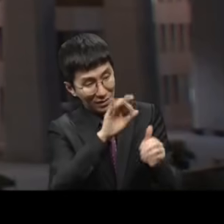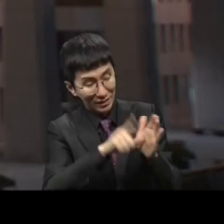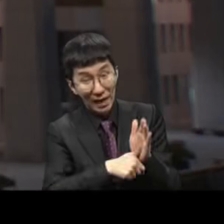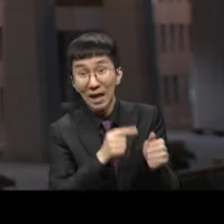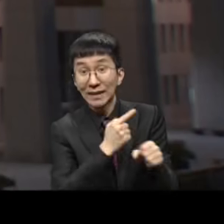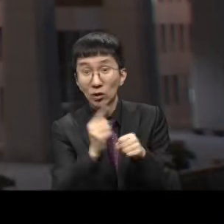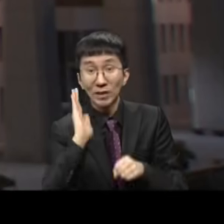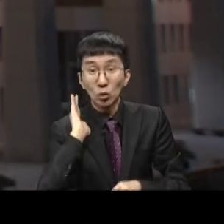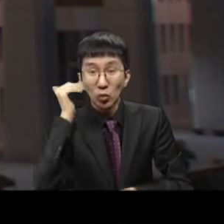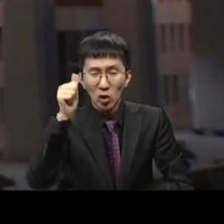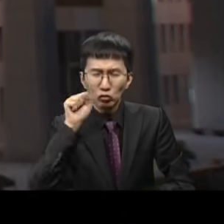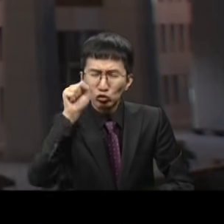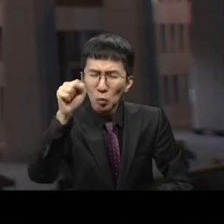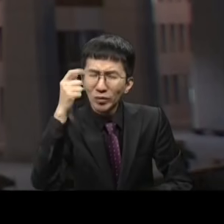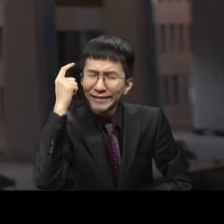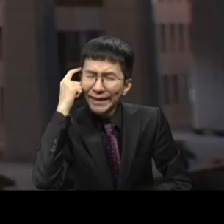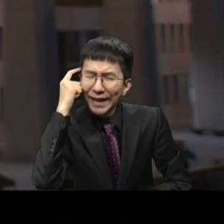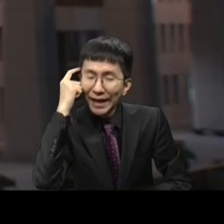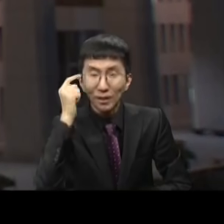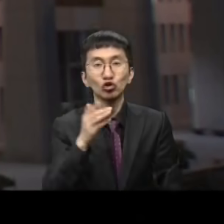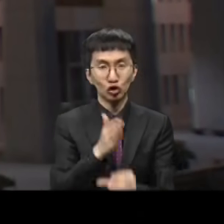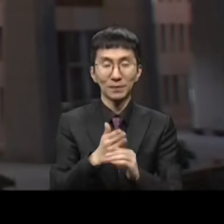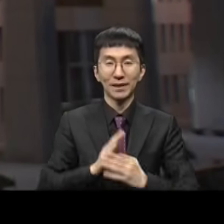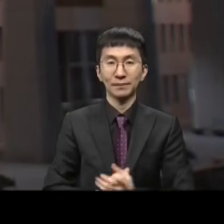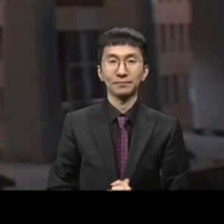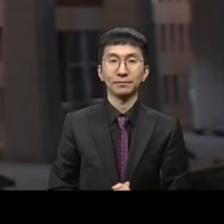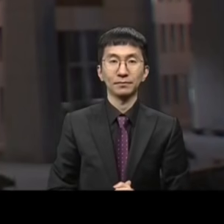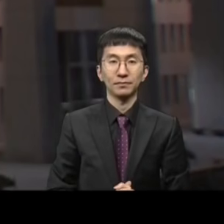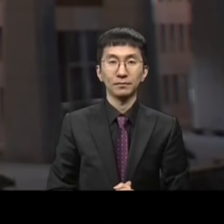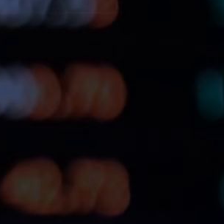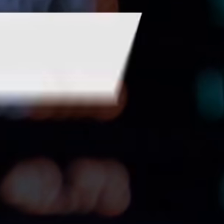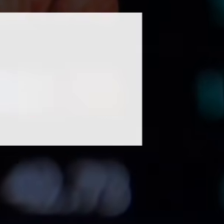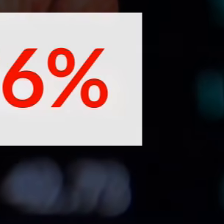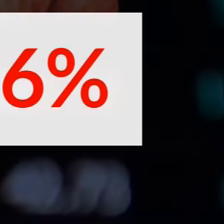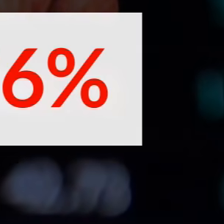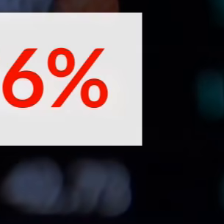대선 도전 의지로도 풀이했습니다. SBS 이현영입니다.